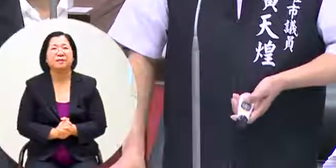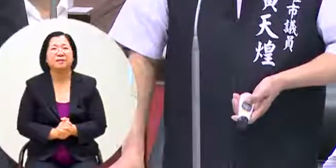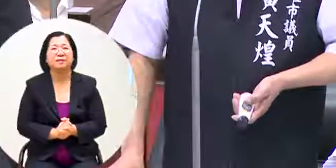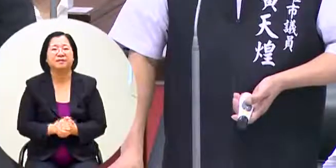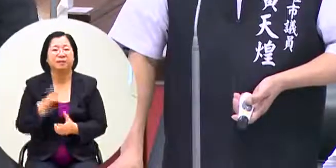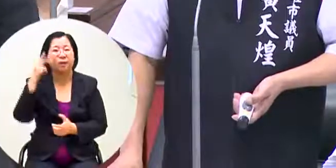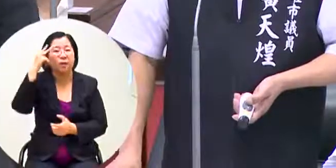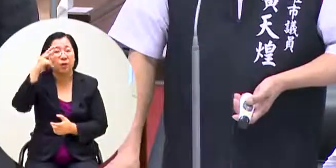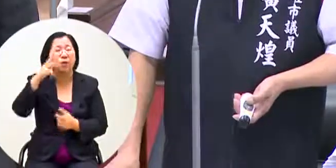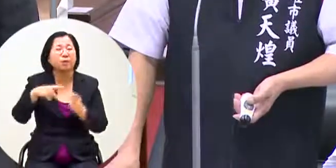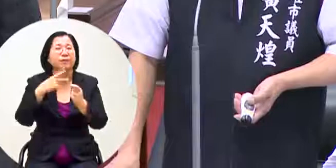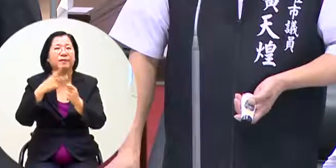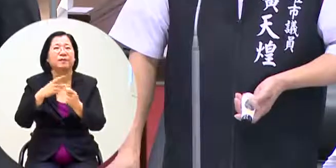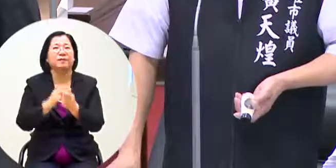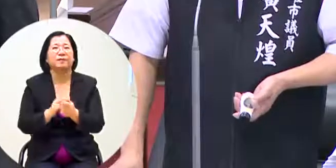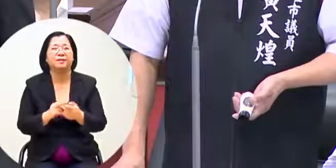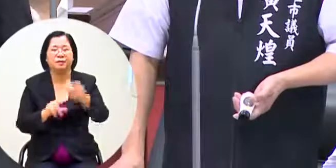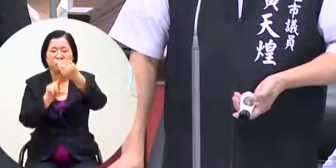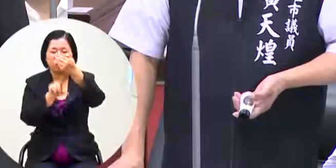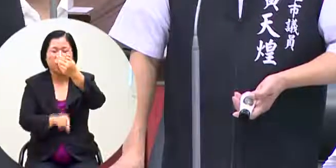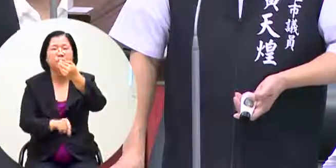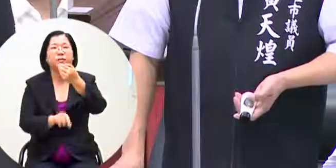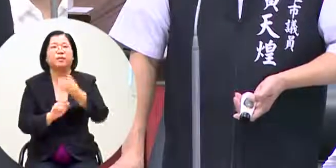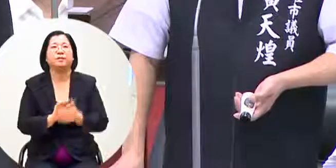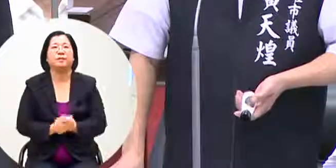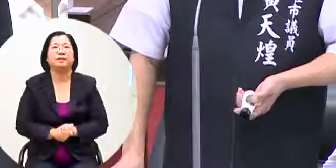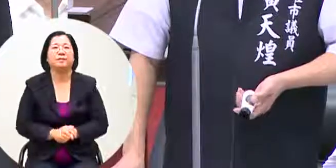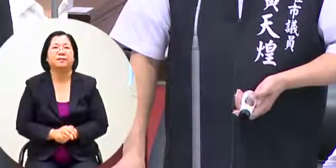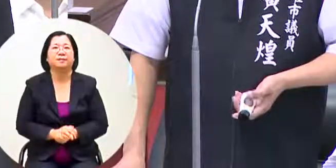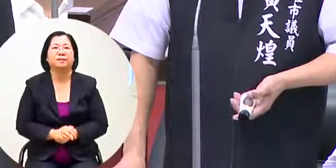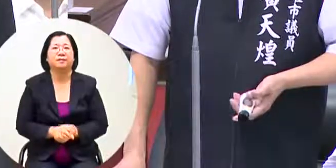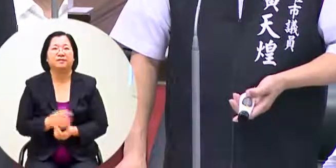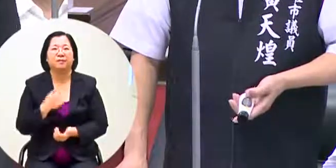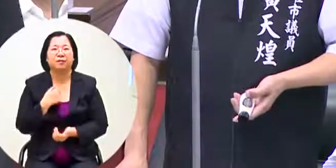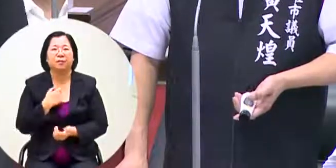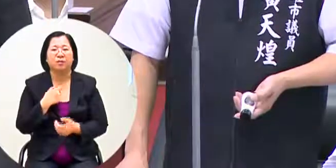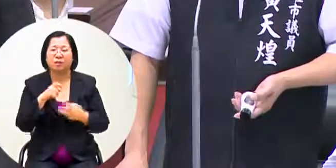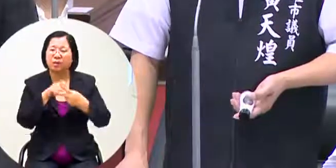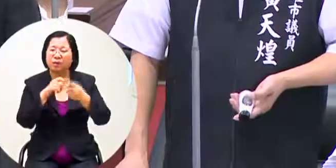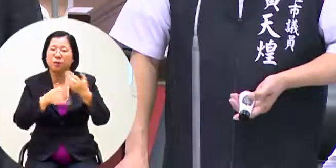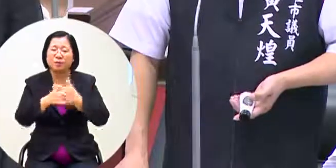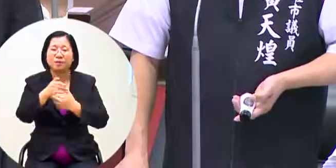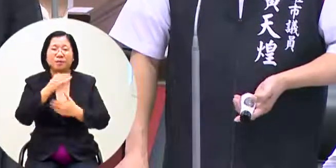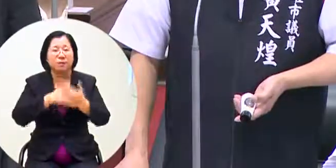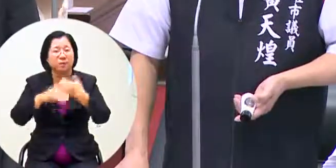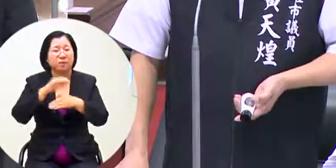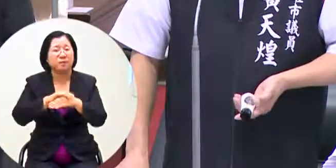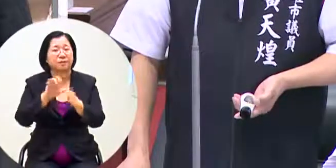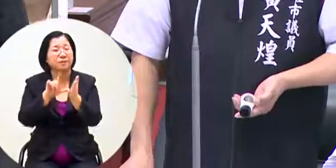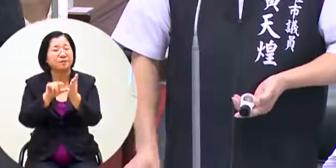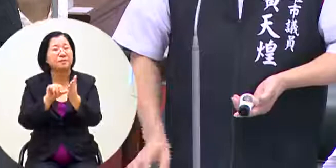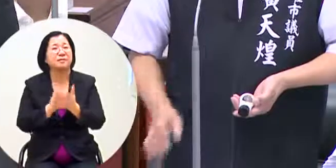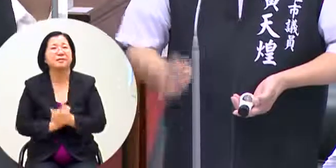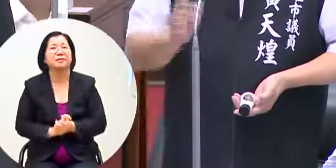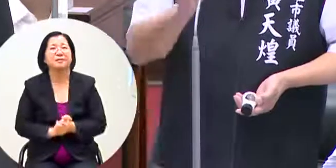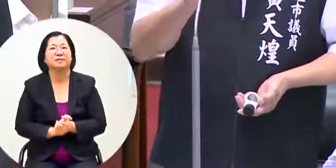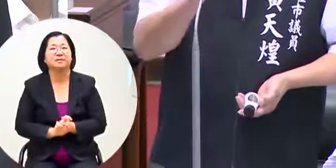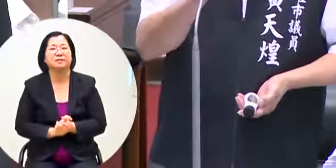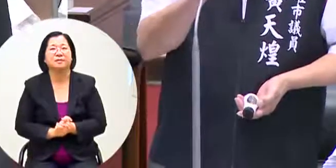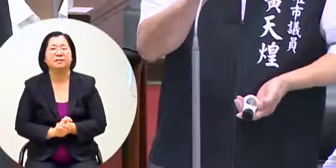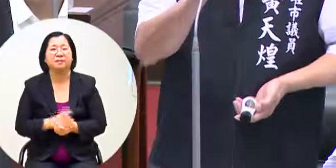月，但我们预期的工程完成的时间会在明年底以前全部完